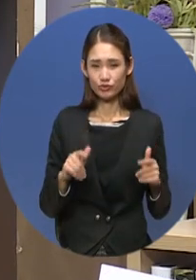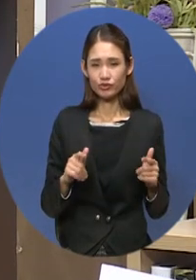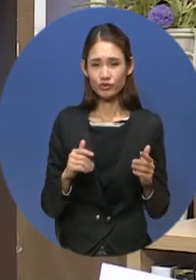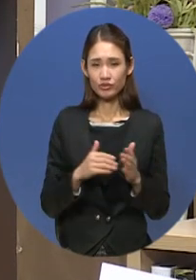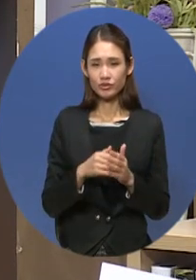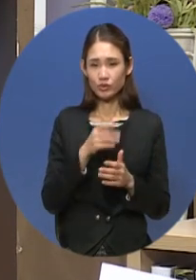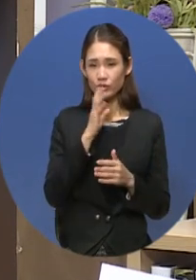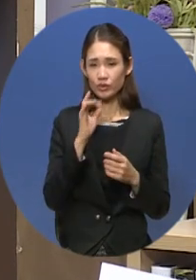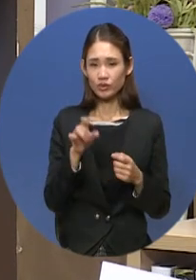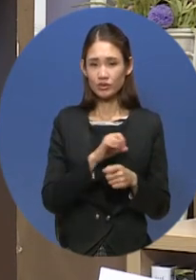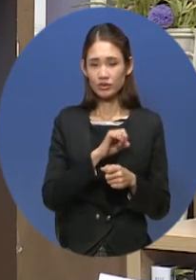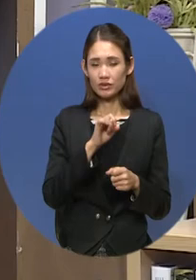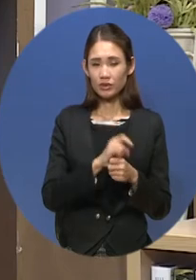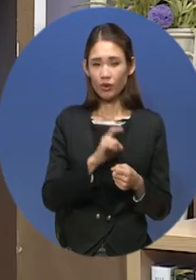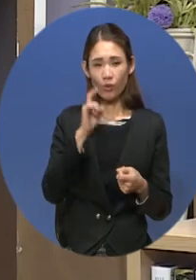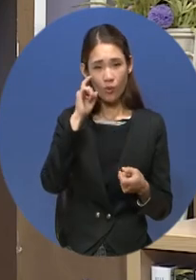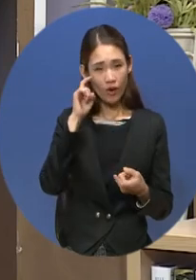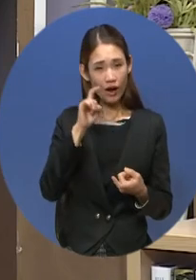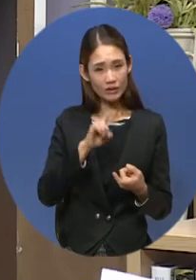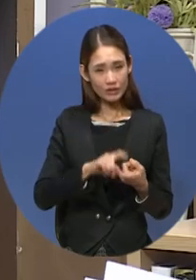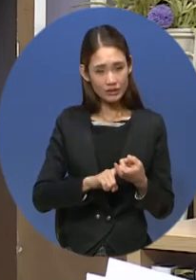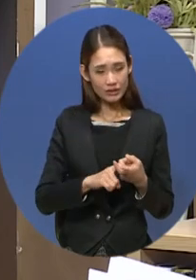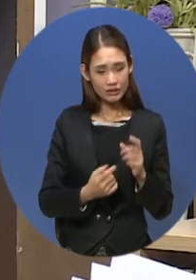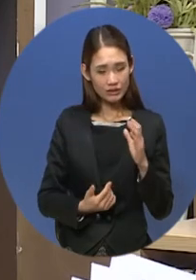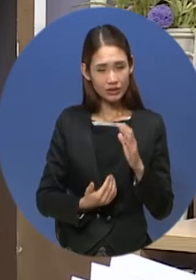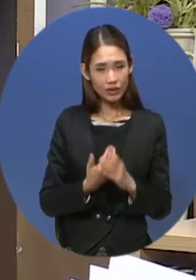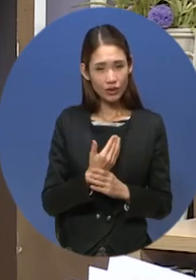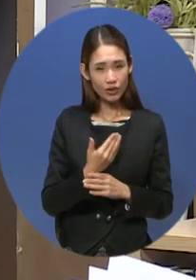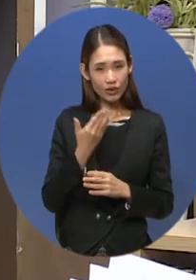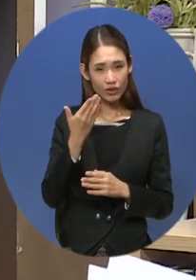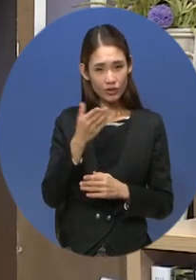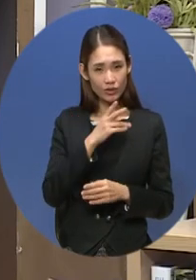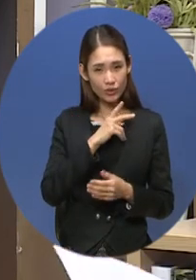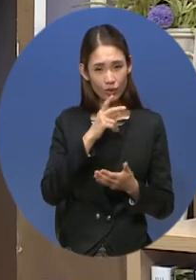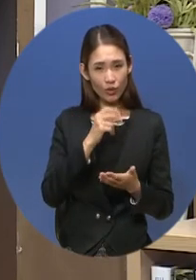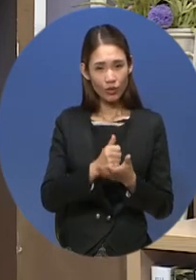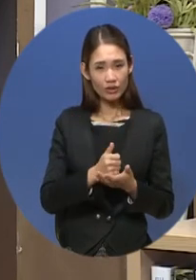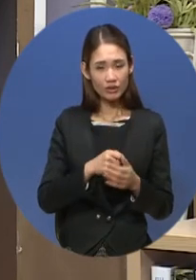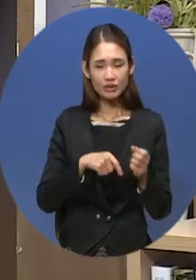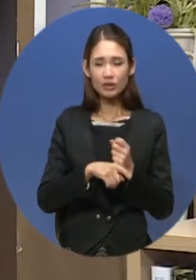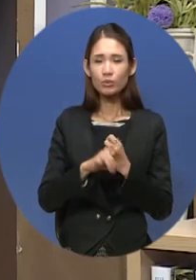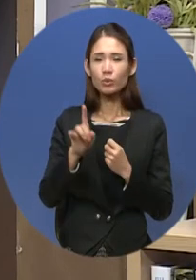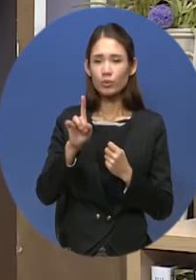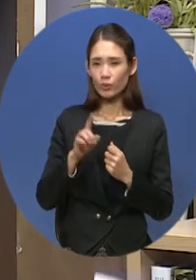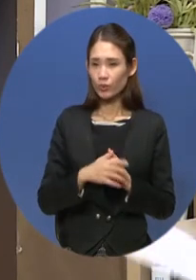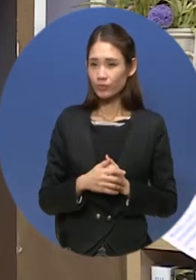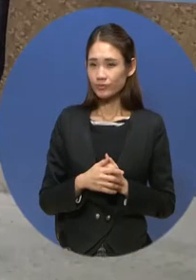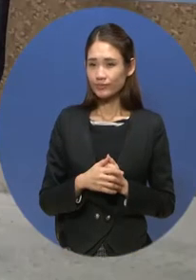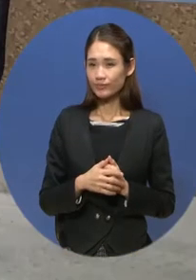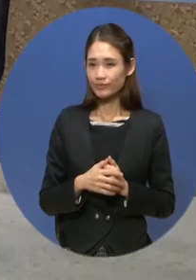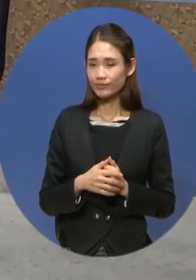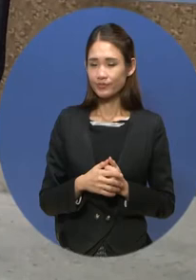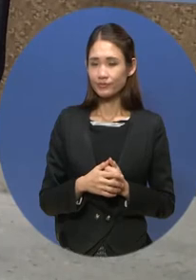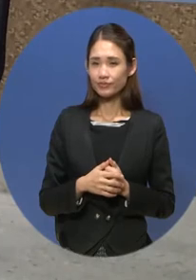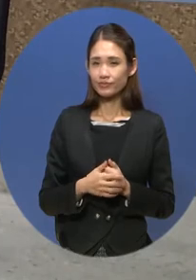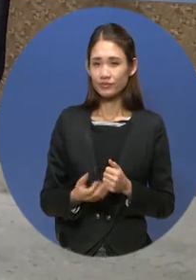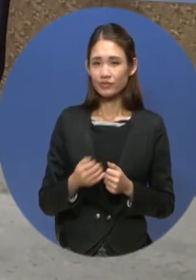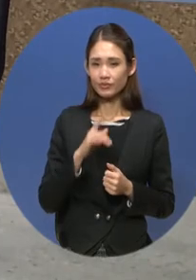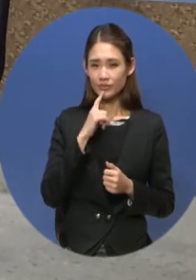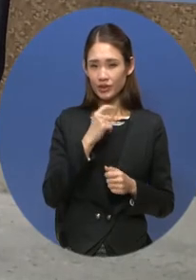저출산이라든지 고령화에 특별히 관심을 갖는 것은 의원님께는 좀 어떤 의미인가요? 뭐,